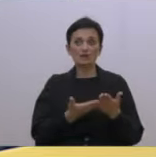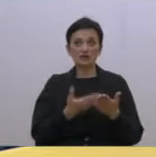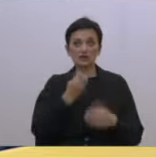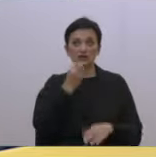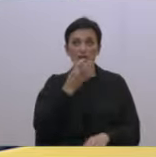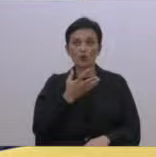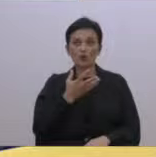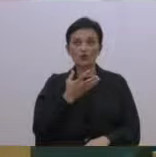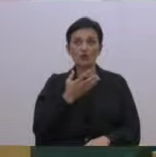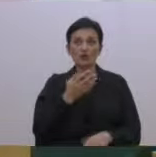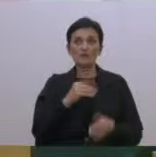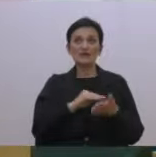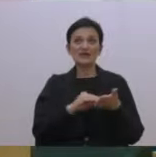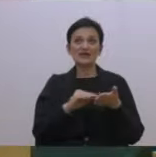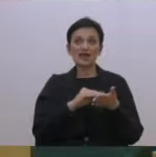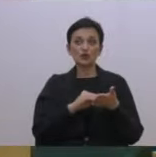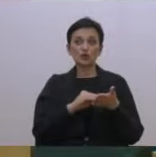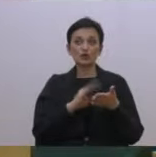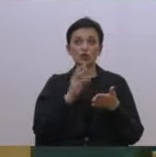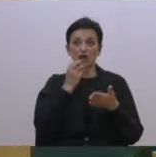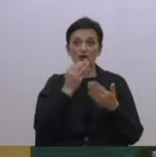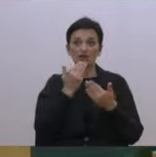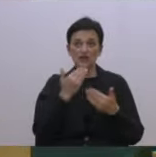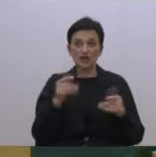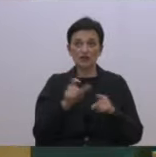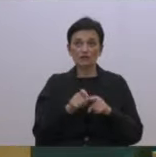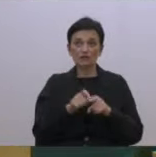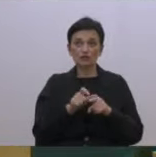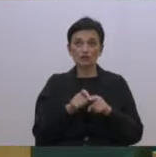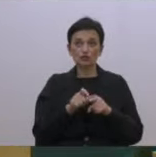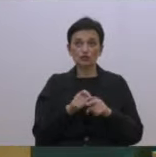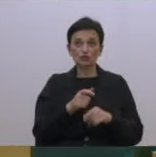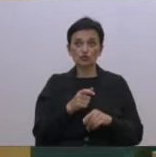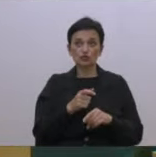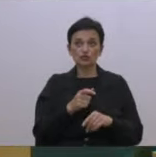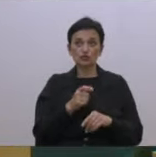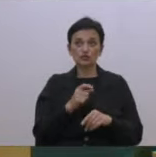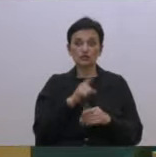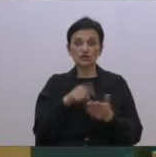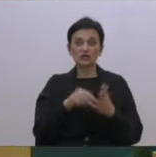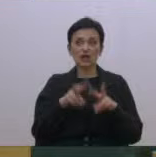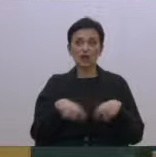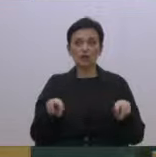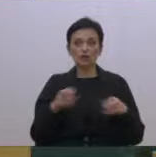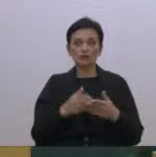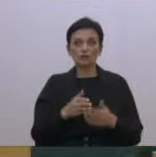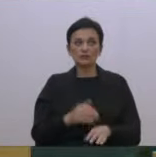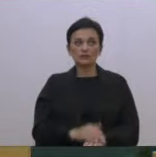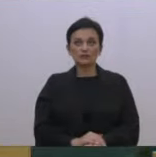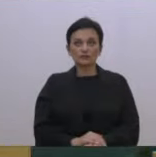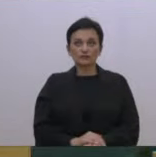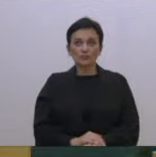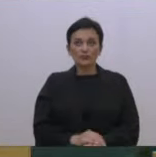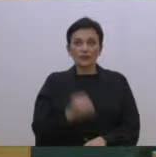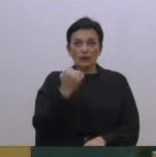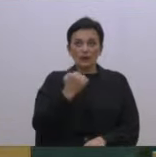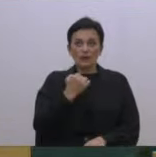ბატონო რედაქციული თუ არის კარგი დასკვნით სიტყვა თუ ეს იყო მაშინ საკითხი განხილულია